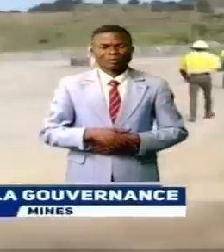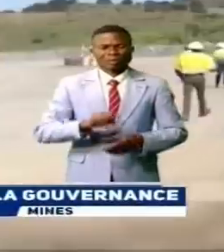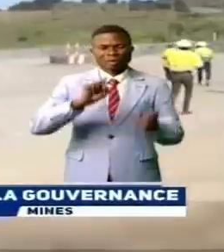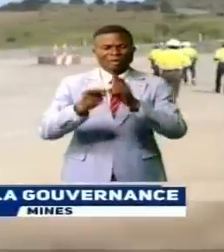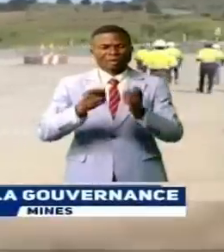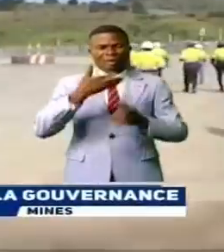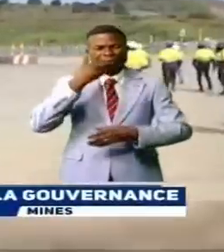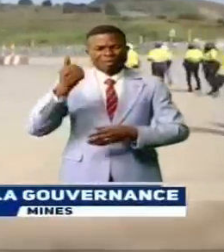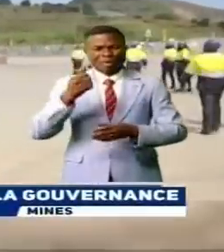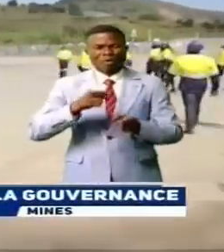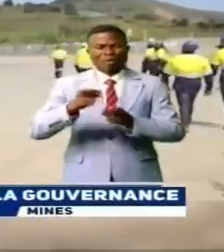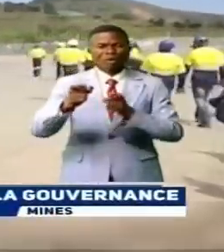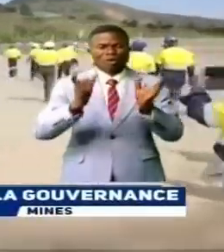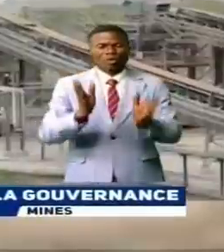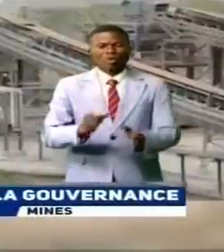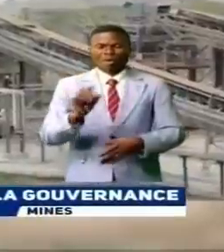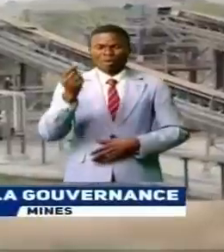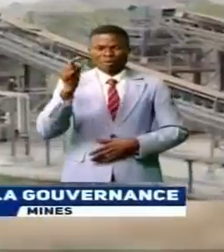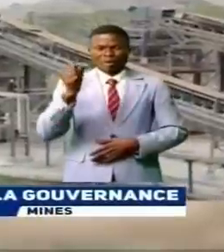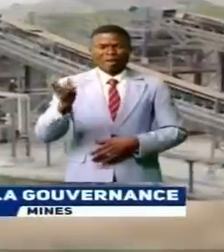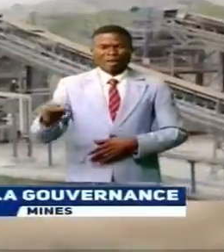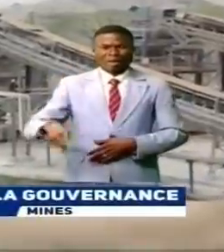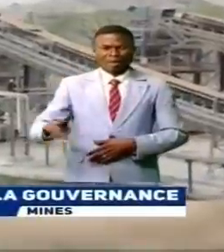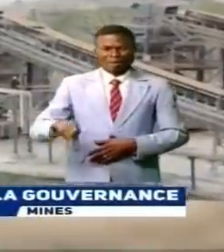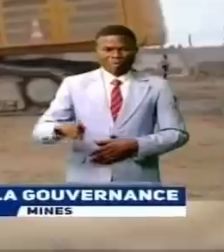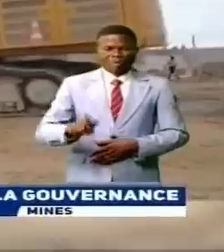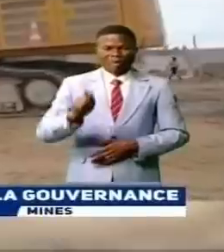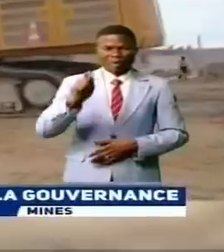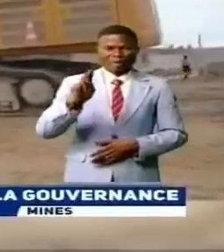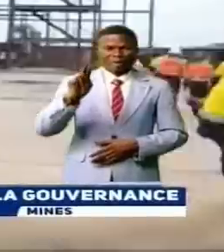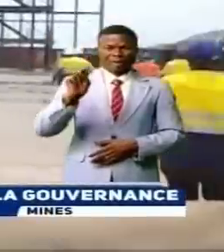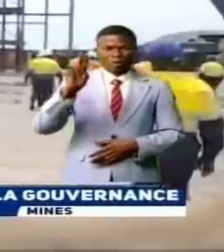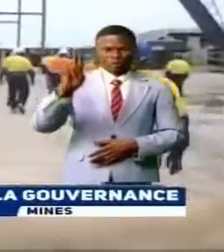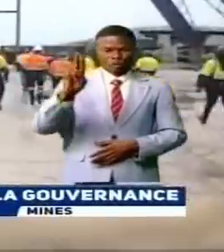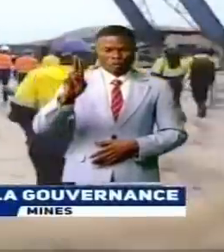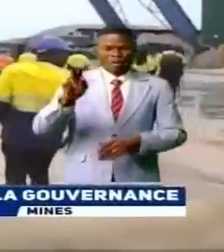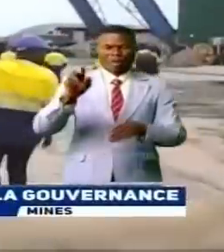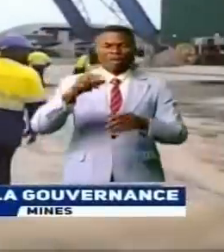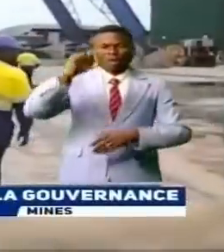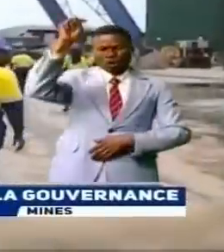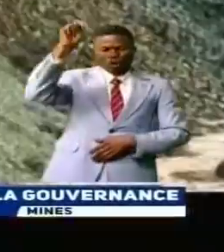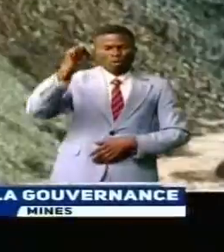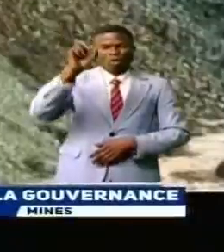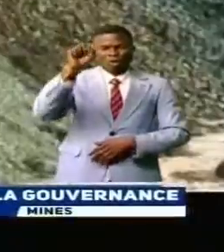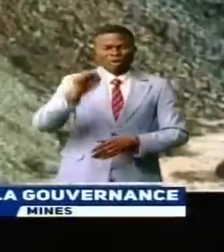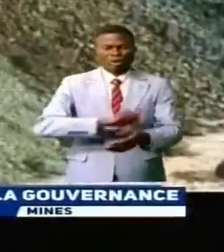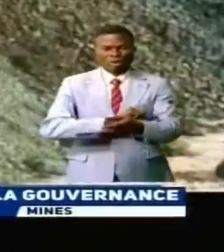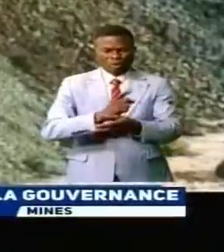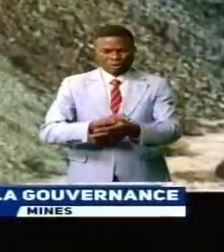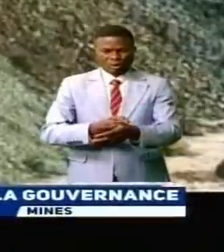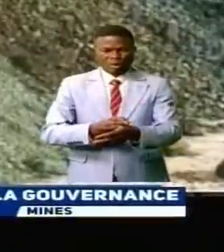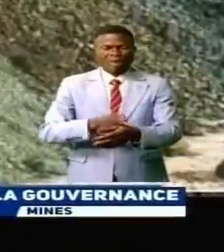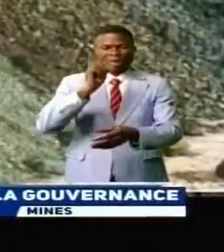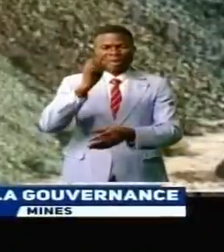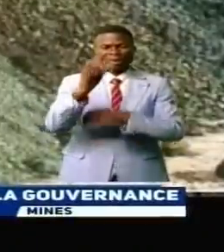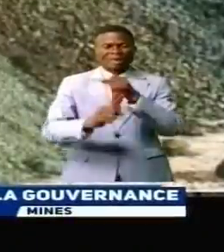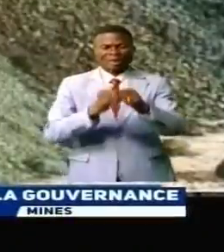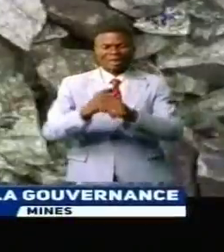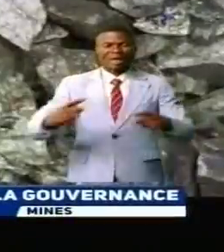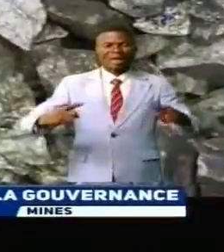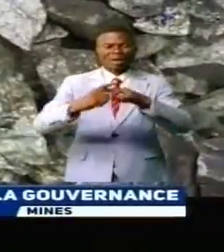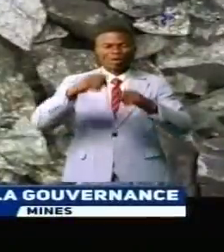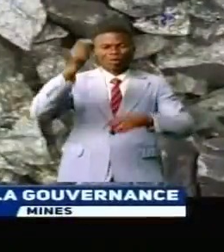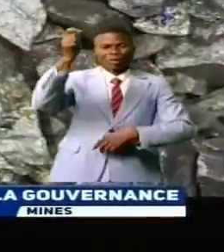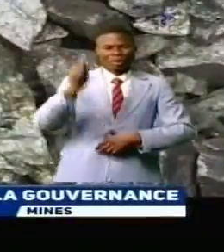L'amélioration de la gouvernance minière dans les provinces de l'Ituri, du Nord et du Sud Kivu, en proie à une décennie de conflits armés, question de